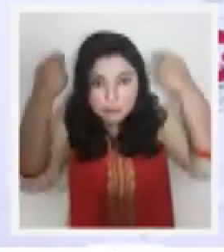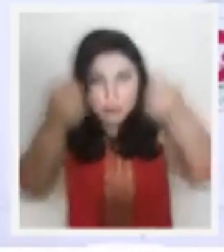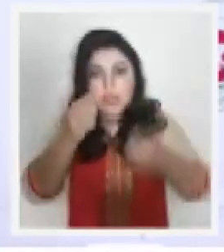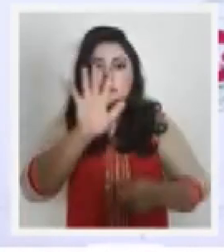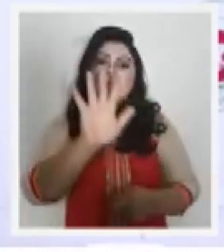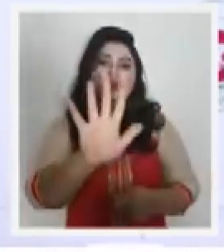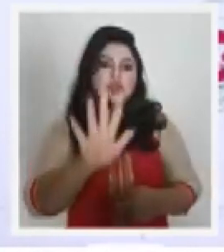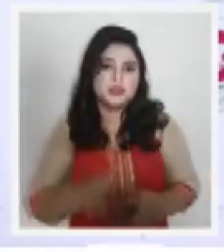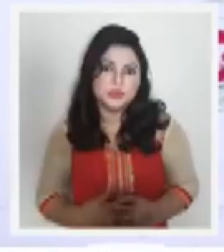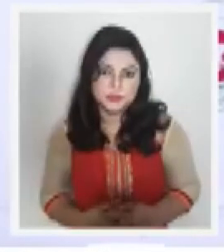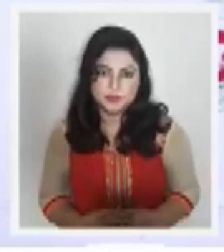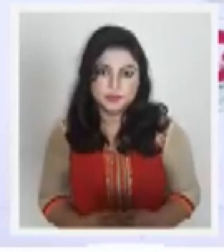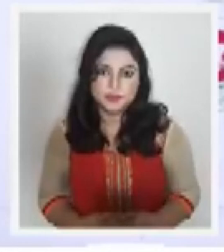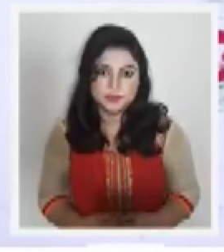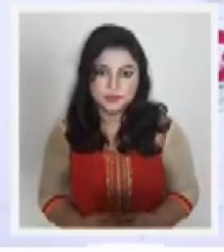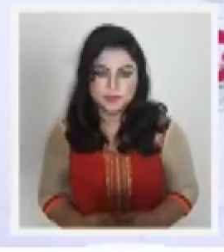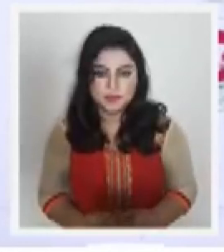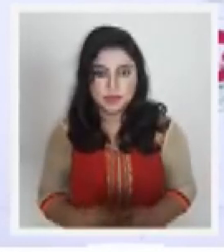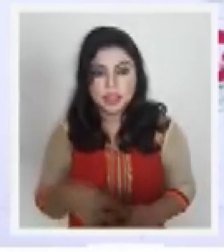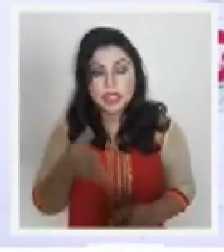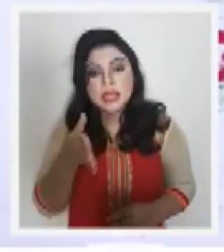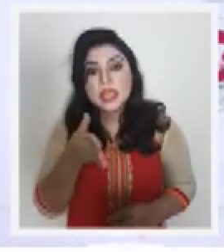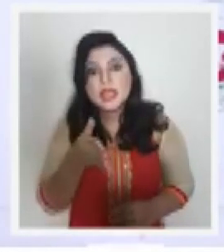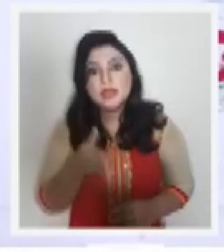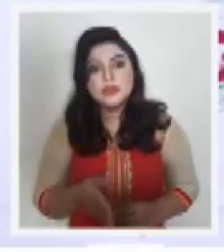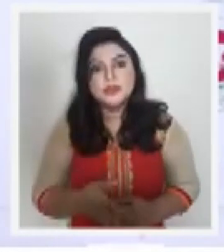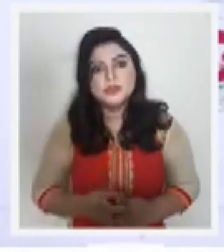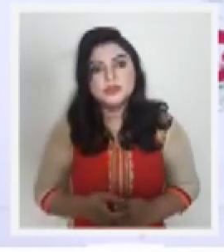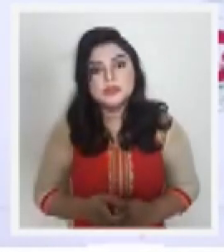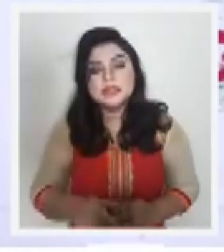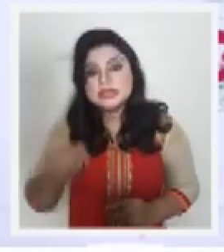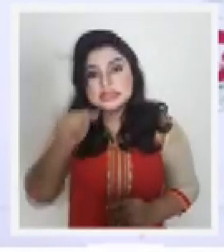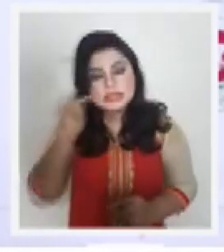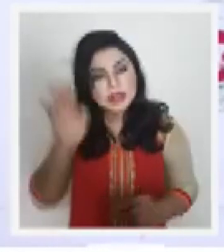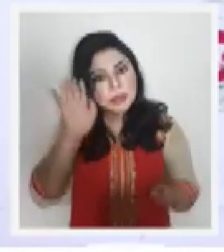24 ঘন্টায় মৃত্যুবরণ করেছেন যারা, তাদের মধ্যে পুরুষ 28 জন, নারী 5 জন,